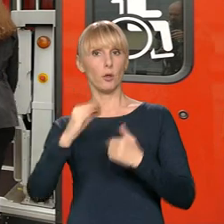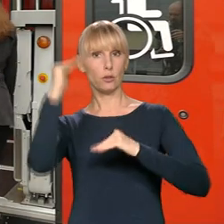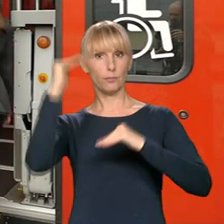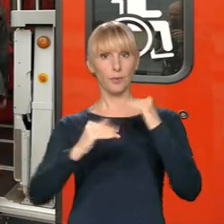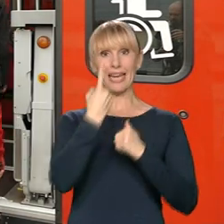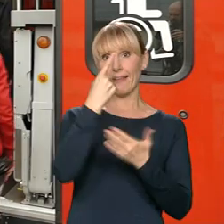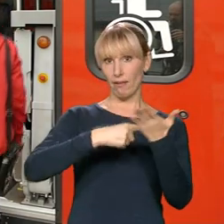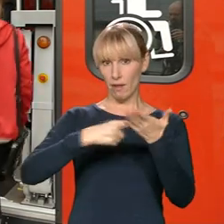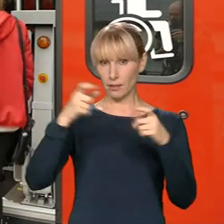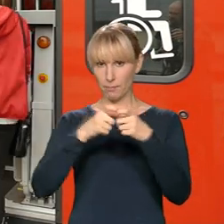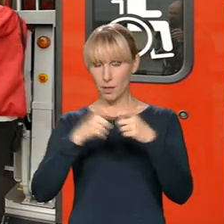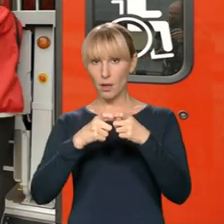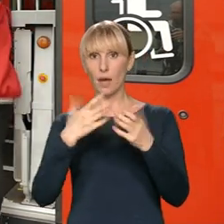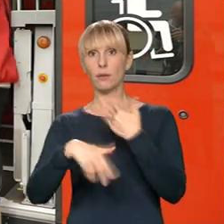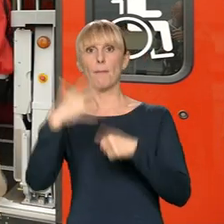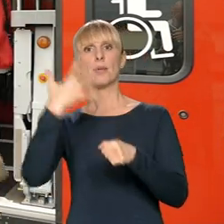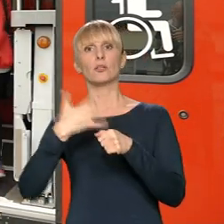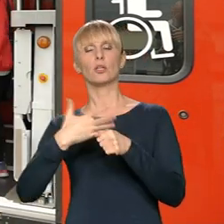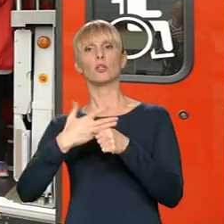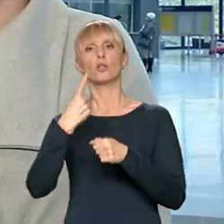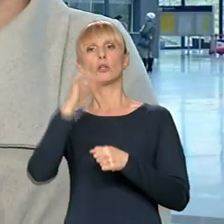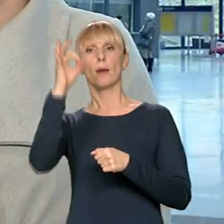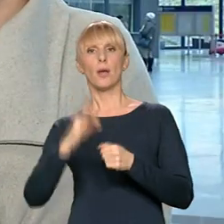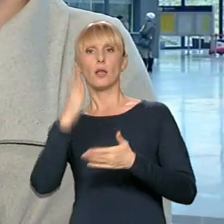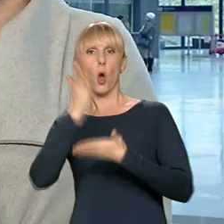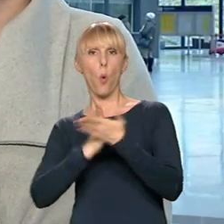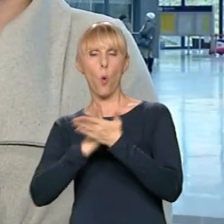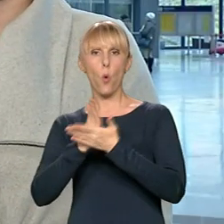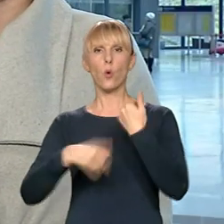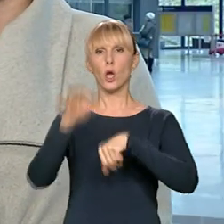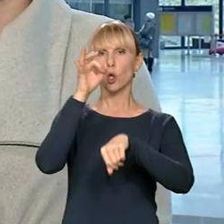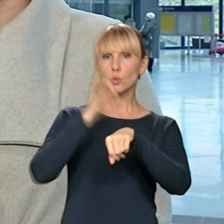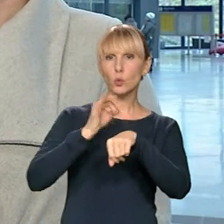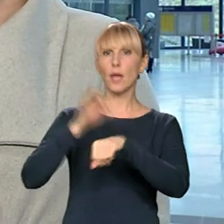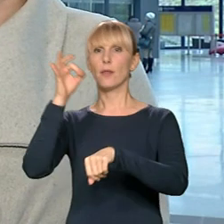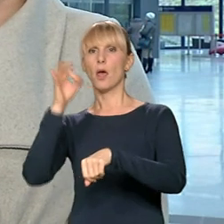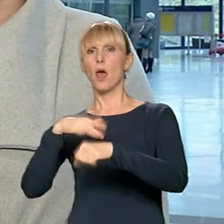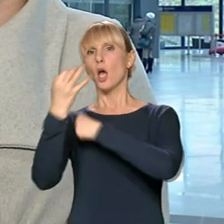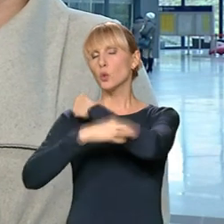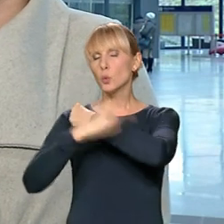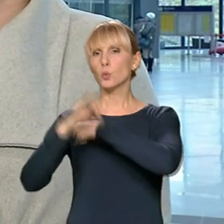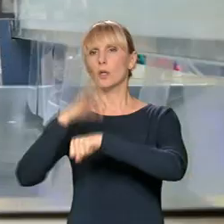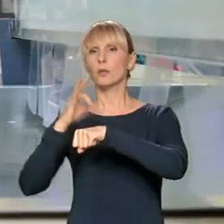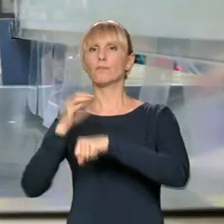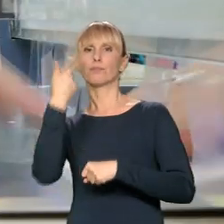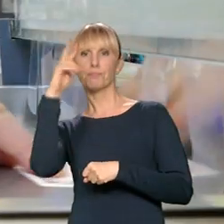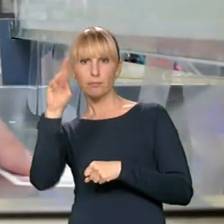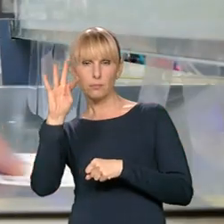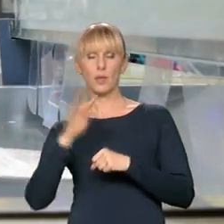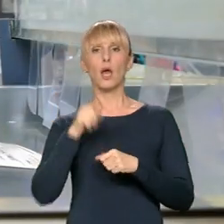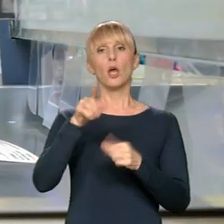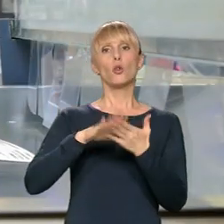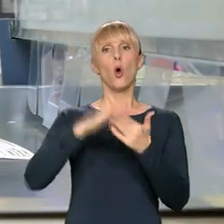biletów jednorazowych, 51% ulga przysługuje studentom i doktorantom, a na przykład nauczyciele mogą korzystać z